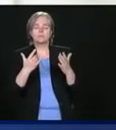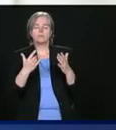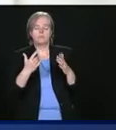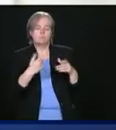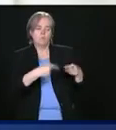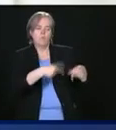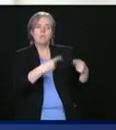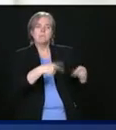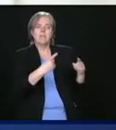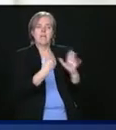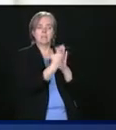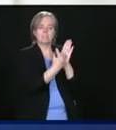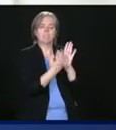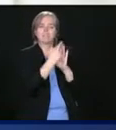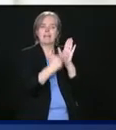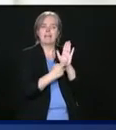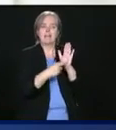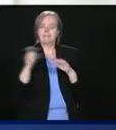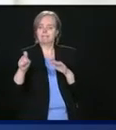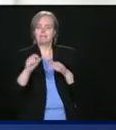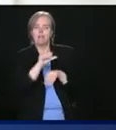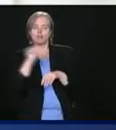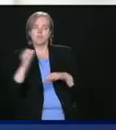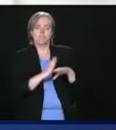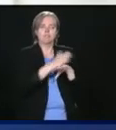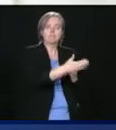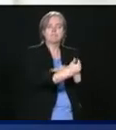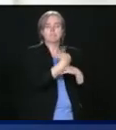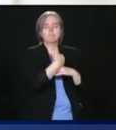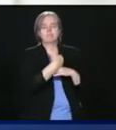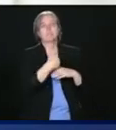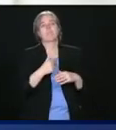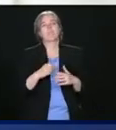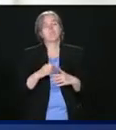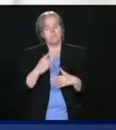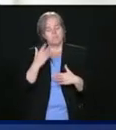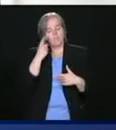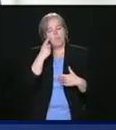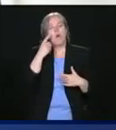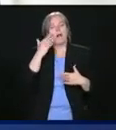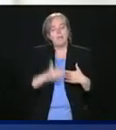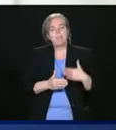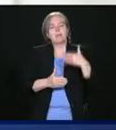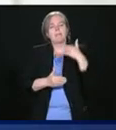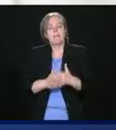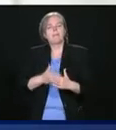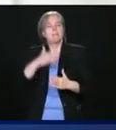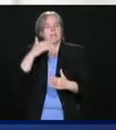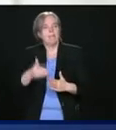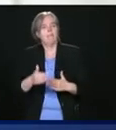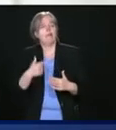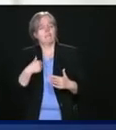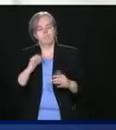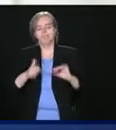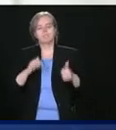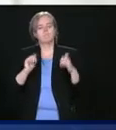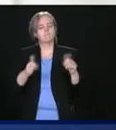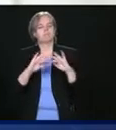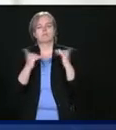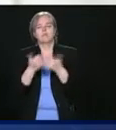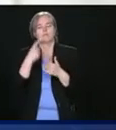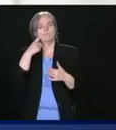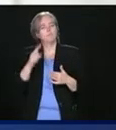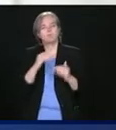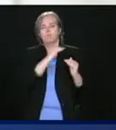la frontière. À chaque étape, nous allons faire ce qui est nécessaire pour protéger les Canadiens et